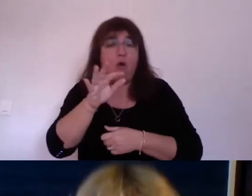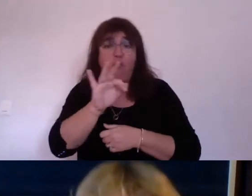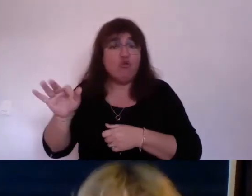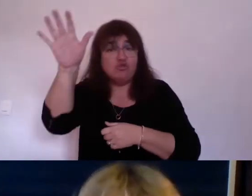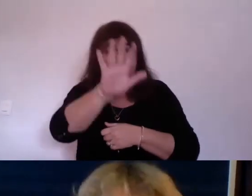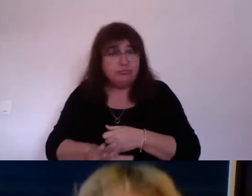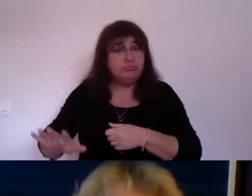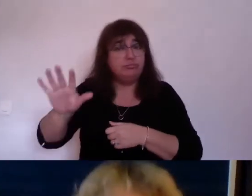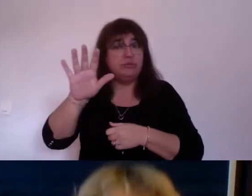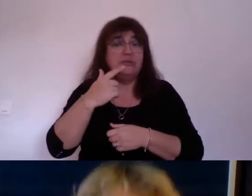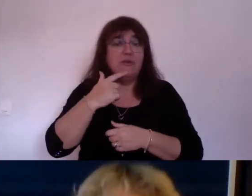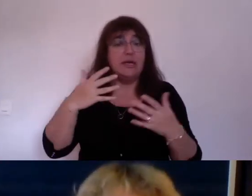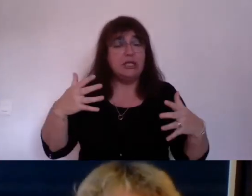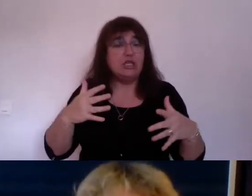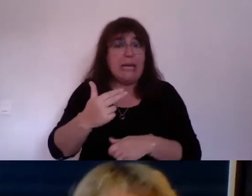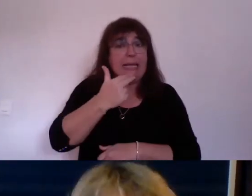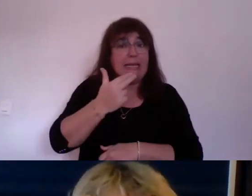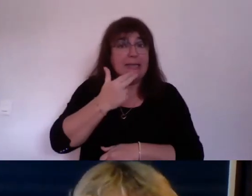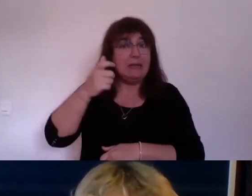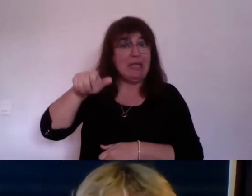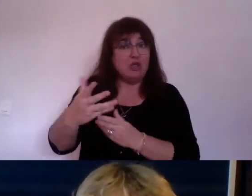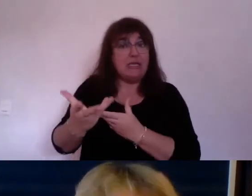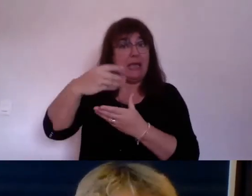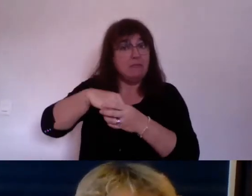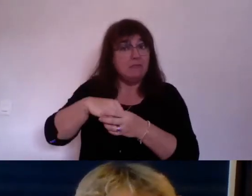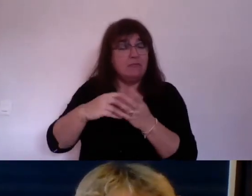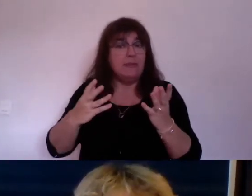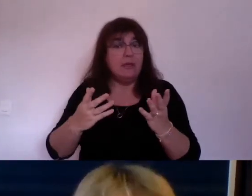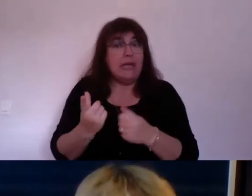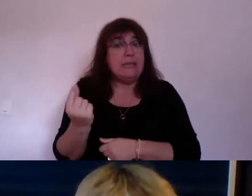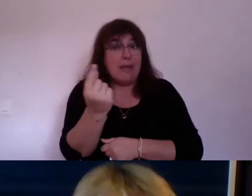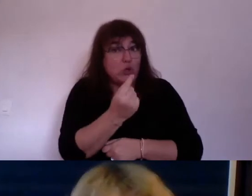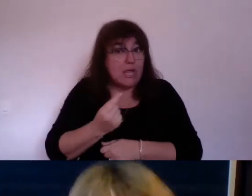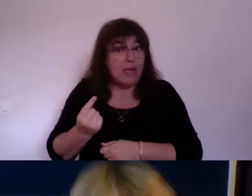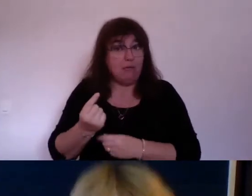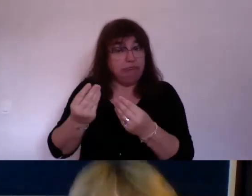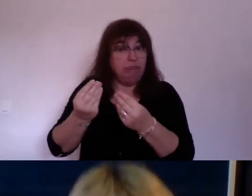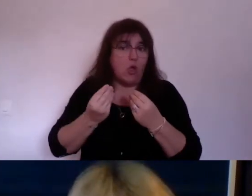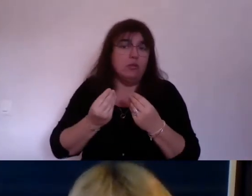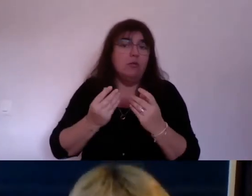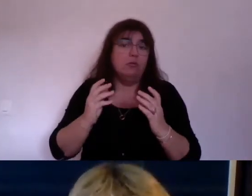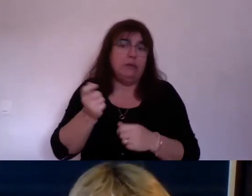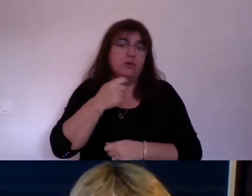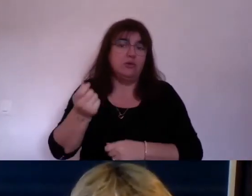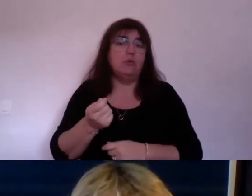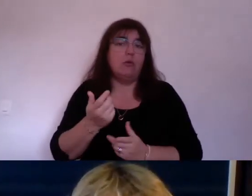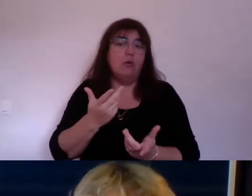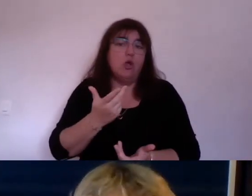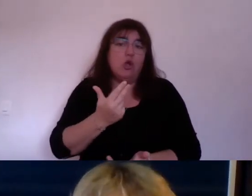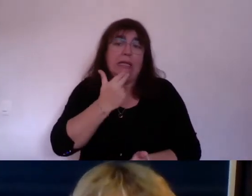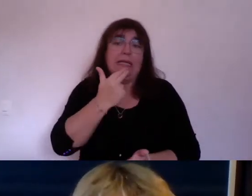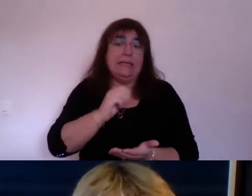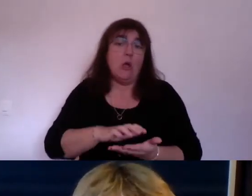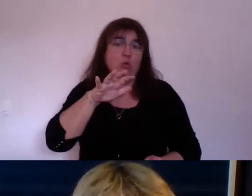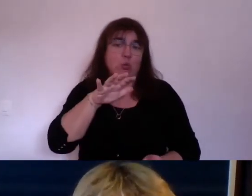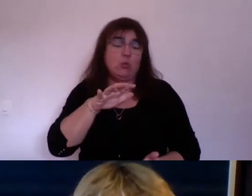Donc déjà par la qualité en fait des partenaires qui vont nourrir cette chaîne. Ensuite, il y a eu une autre